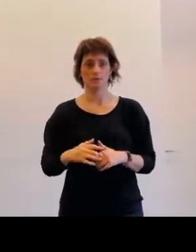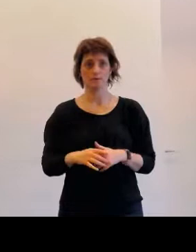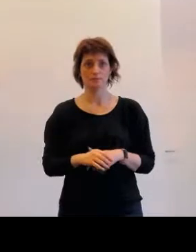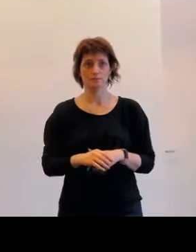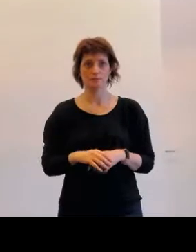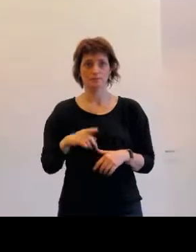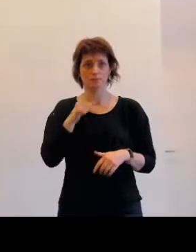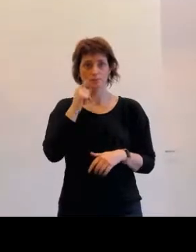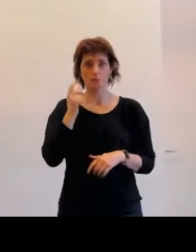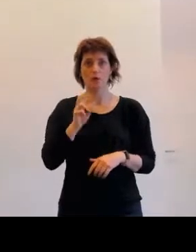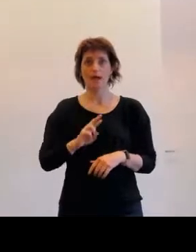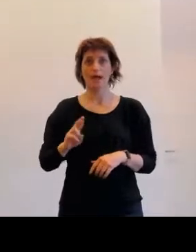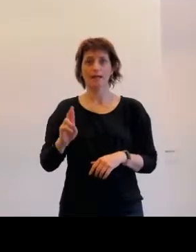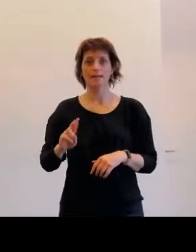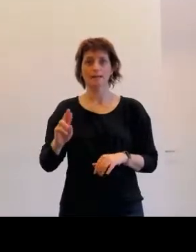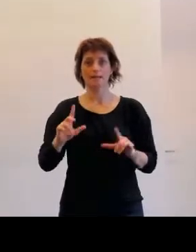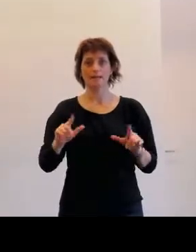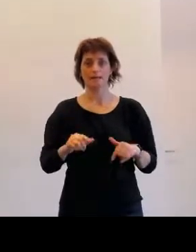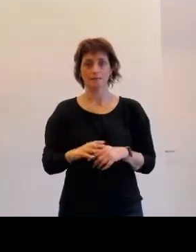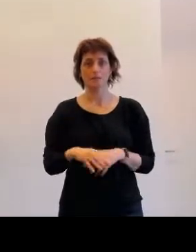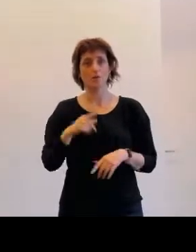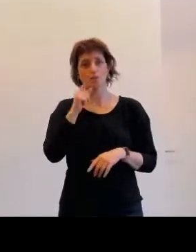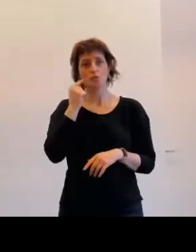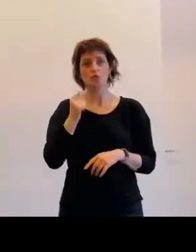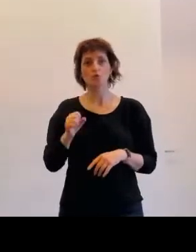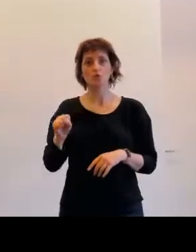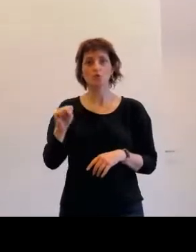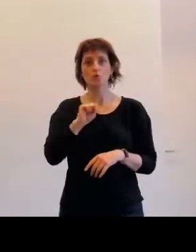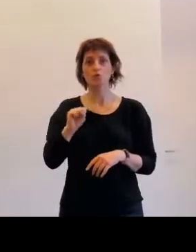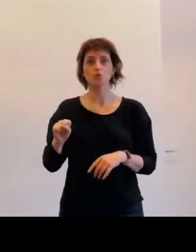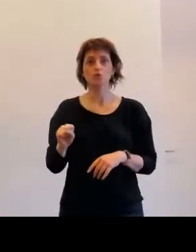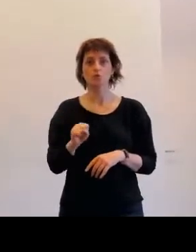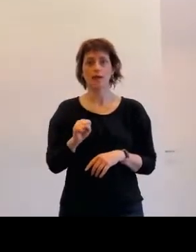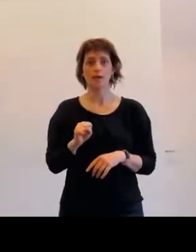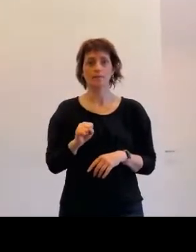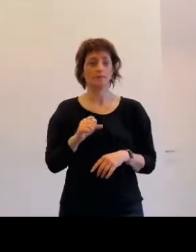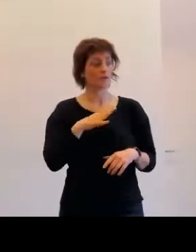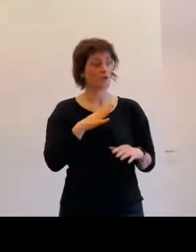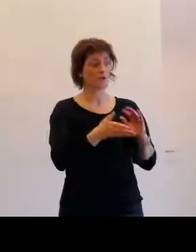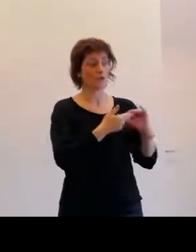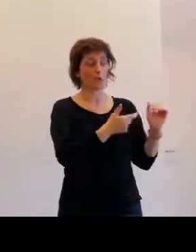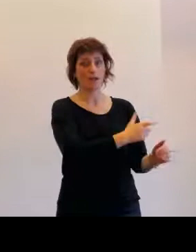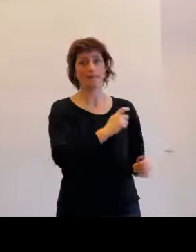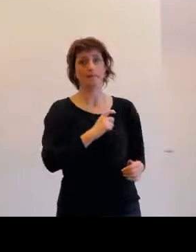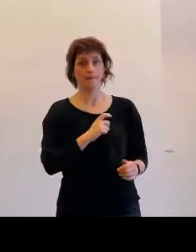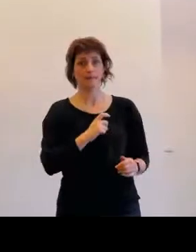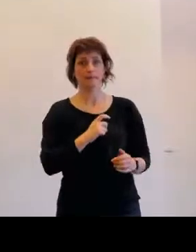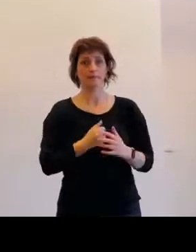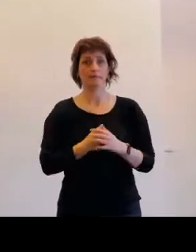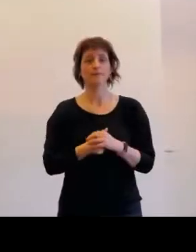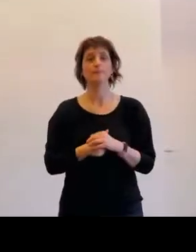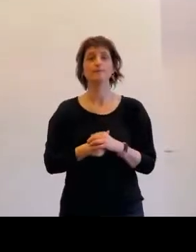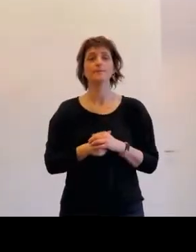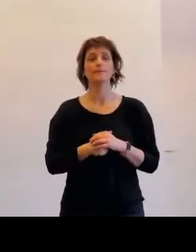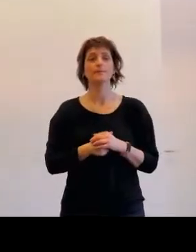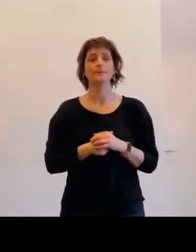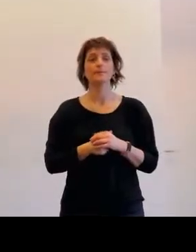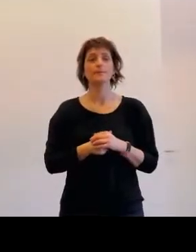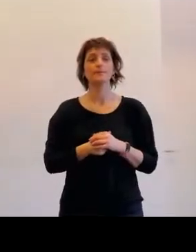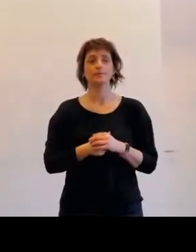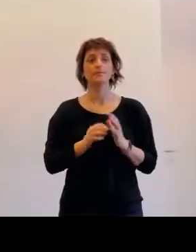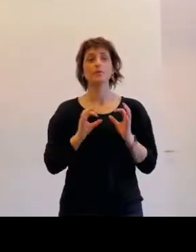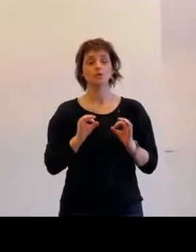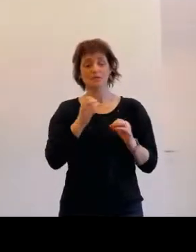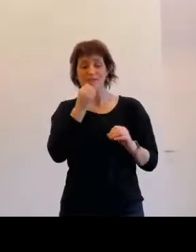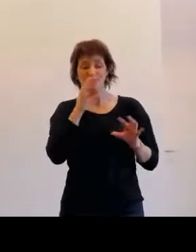Présent. Thomas Souverain. Ils sont au pouvoir en attendant qu'il arrive. Est-ce que merci. Oui, voilà, ça y est,